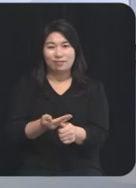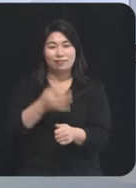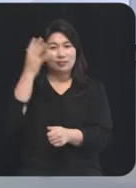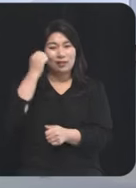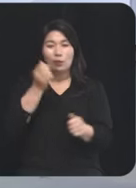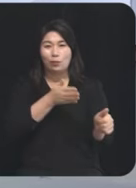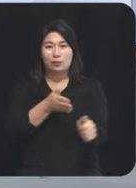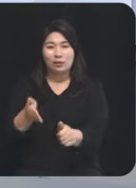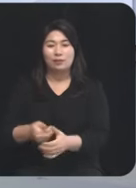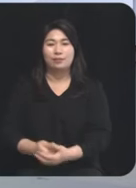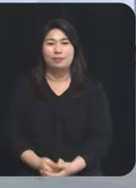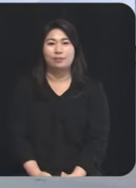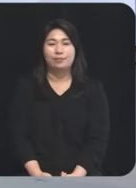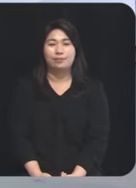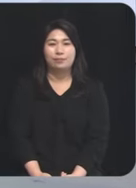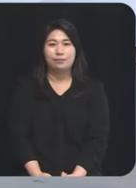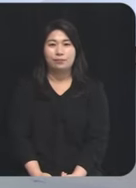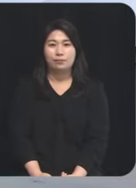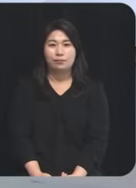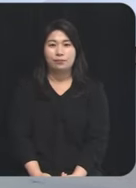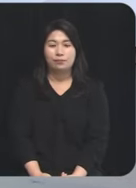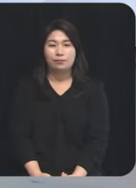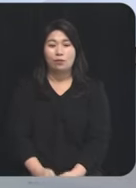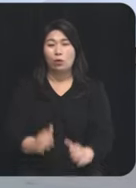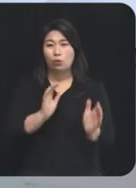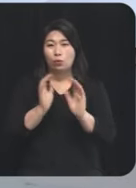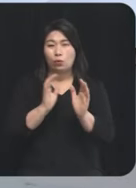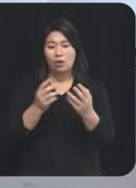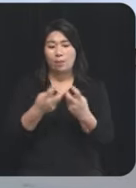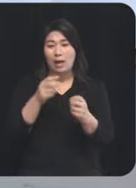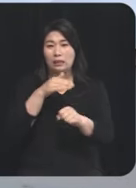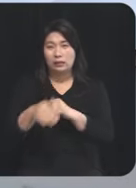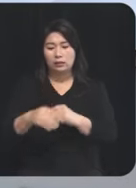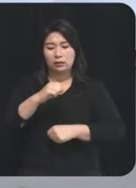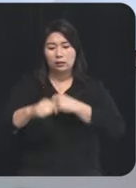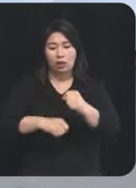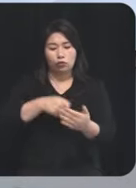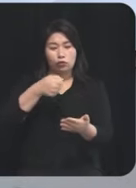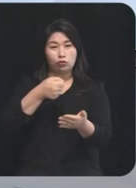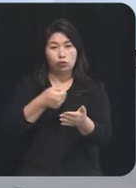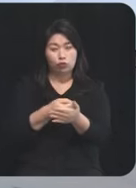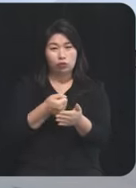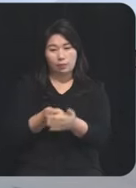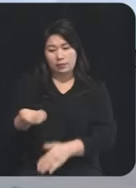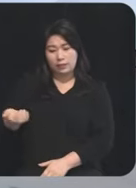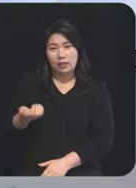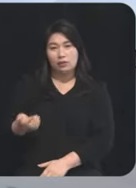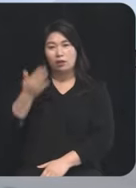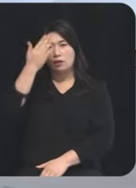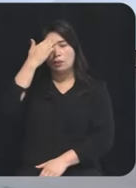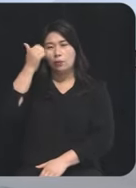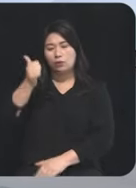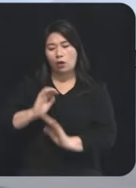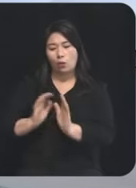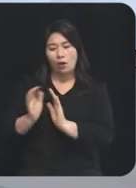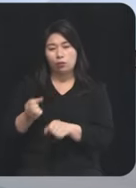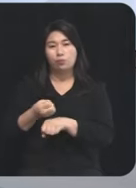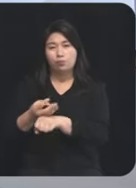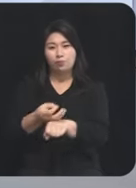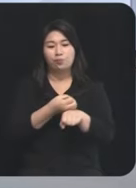주시기 바라겠습니다. 이 같은 토론회 방식과 자리 추첨은 사전에 대표자 회의를 통해서 전달이